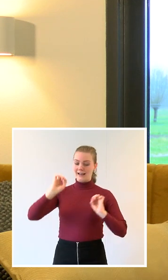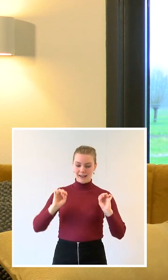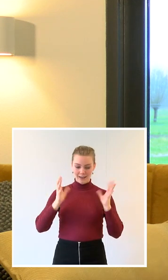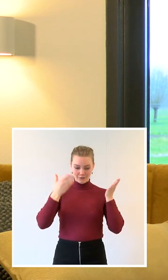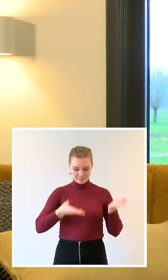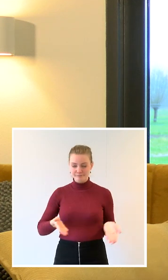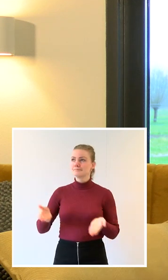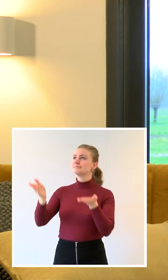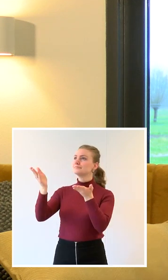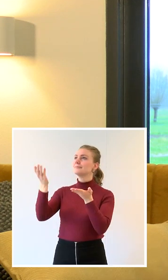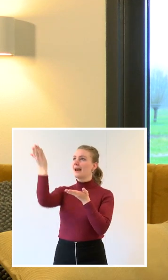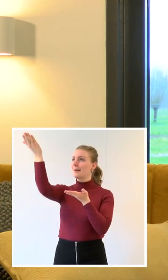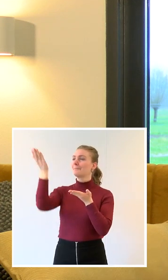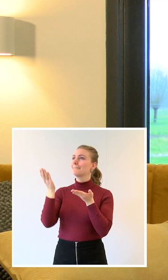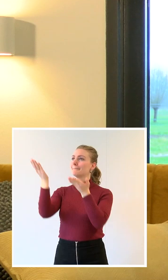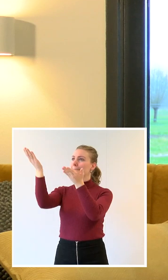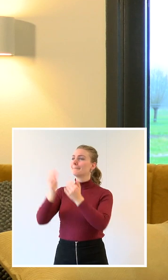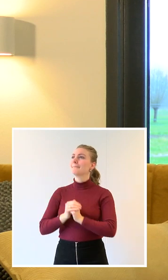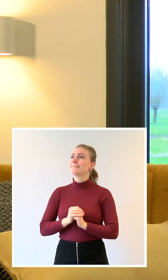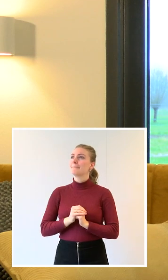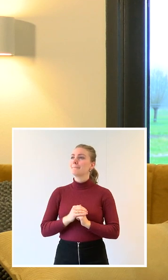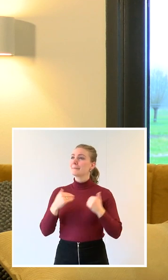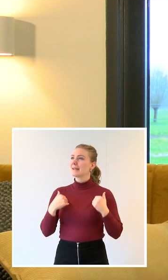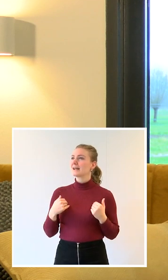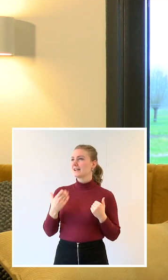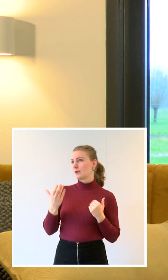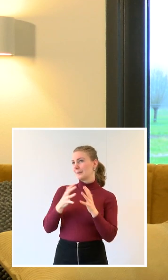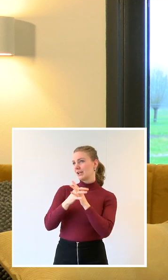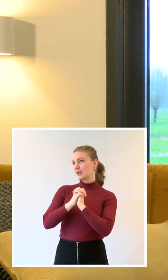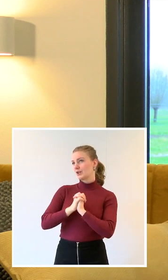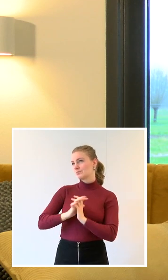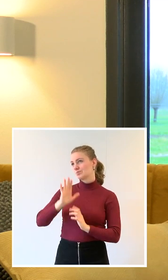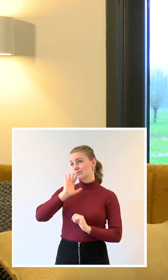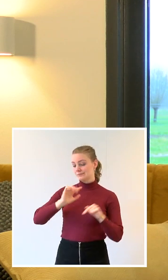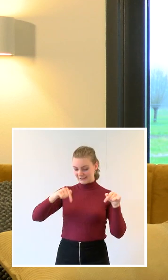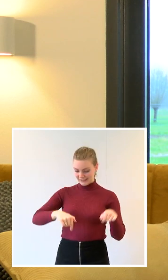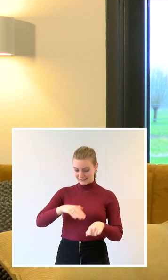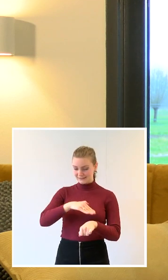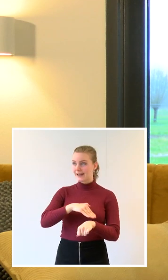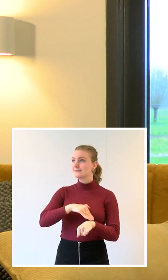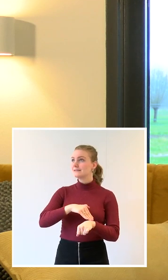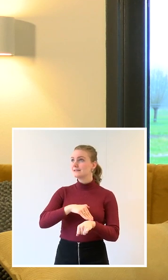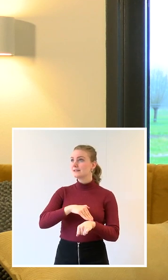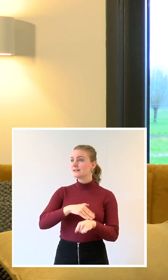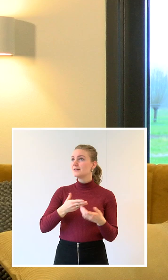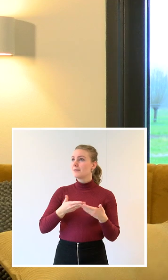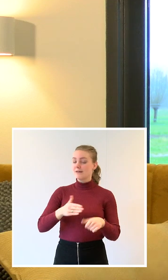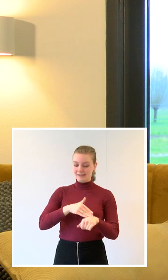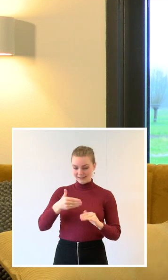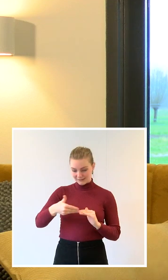Heer, ik wil u bidden of deze tijd een tijd mag zijn van hernieuwde toewijding aan